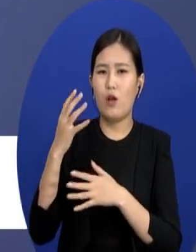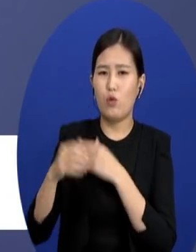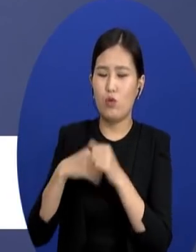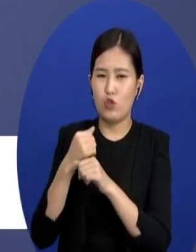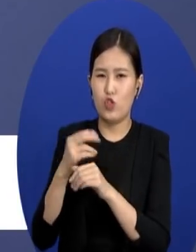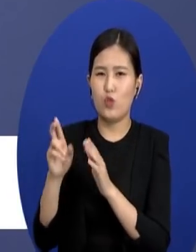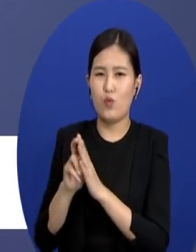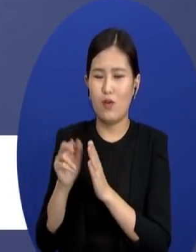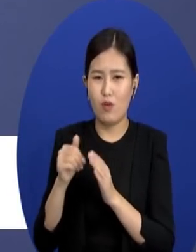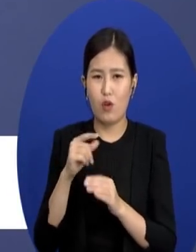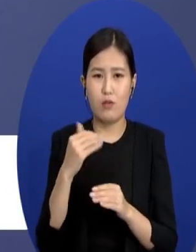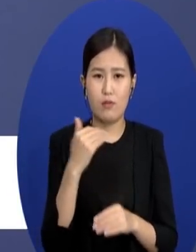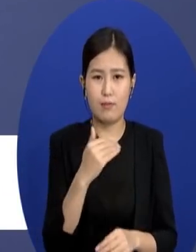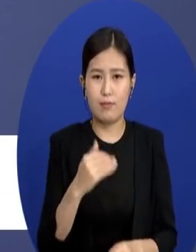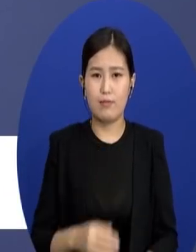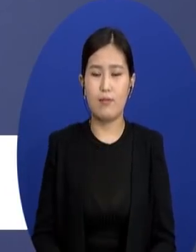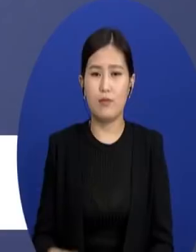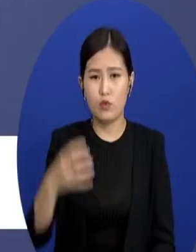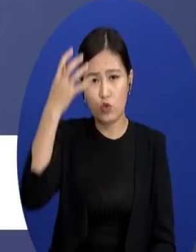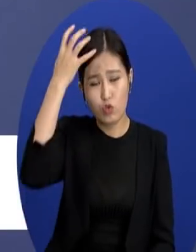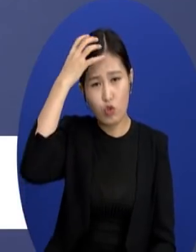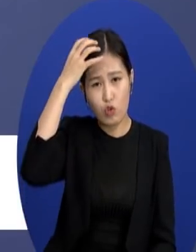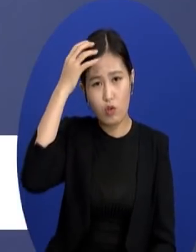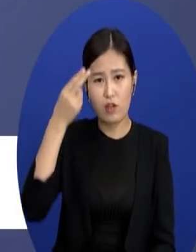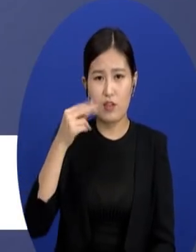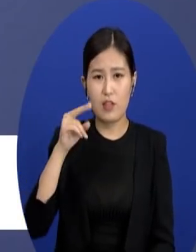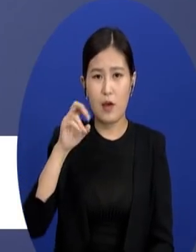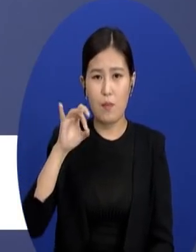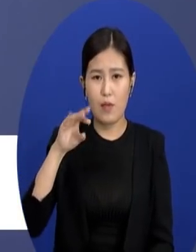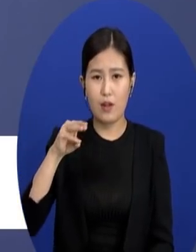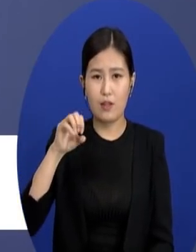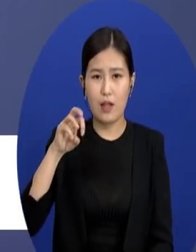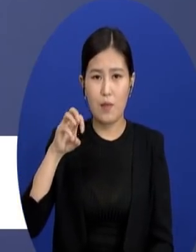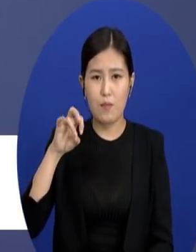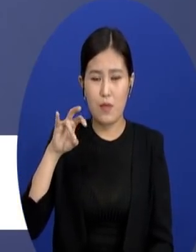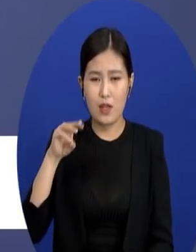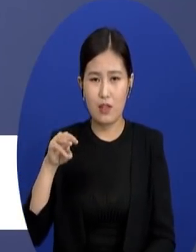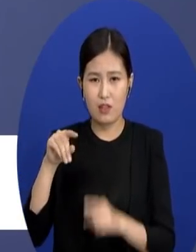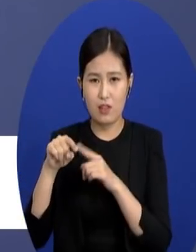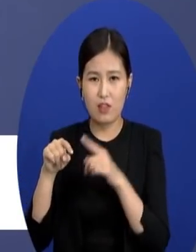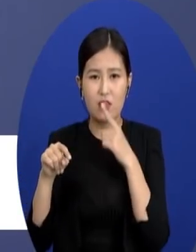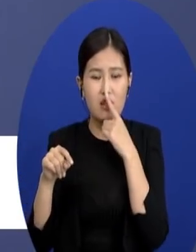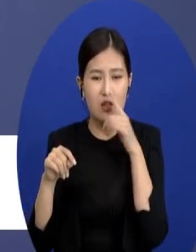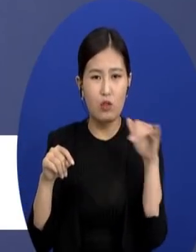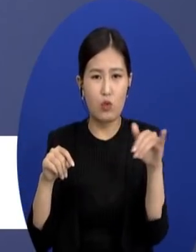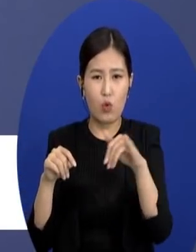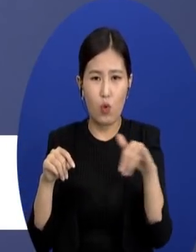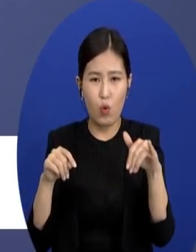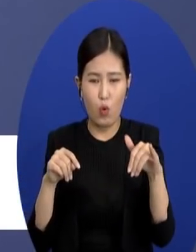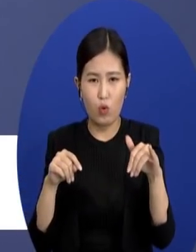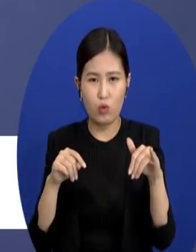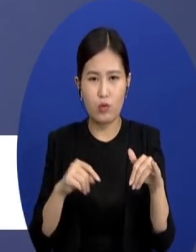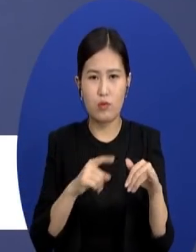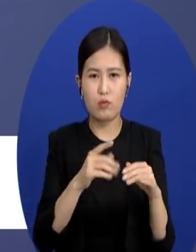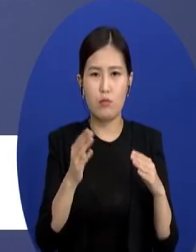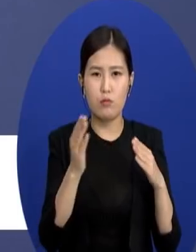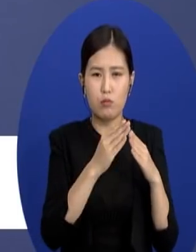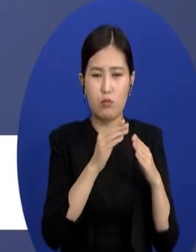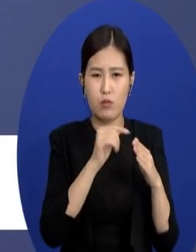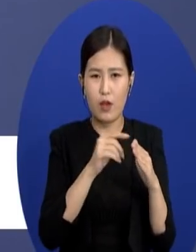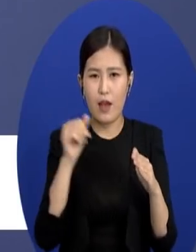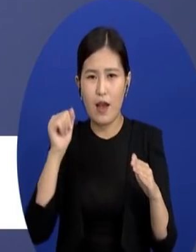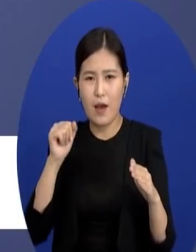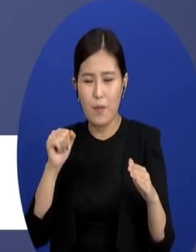байжээ. За төрийн департамент энэ хязгаарлалтаа Хятадын коммунист намаас Америкийг хамгаалах зорилготой гэж тайлбарлажээ.